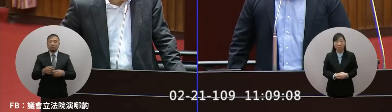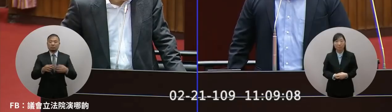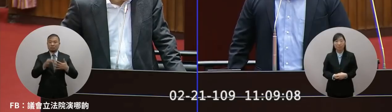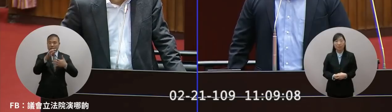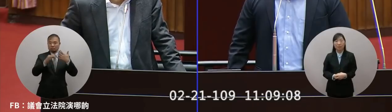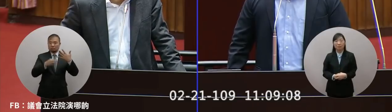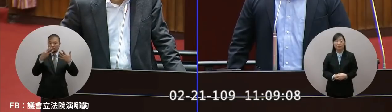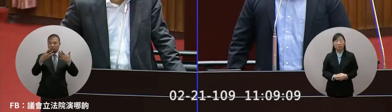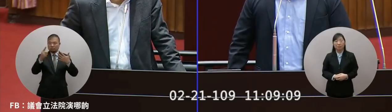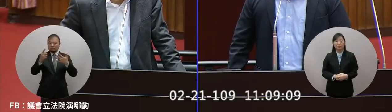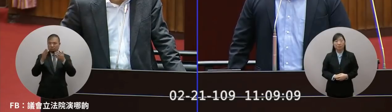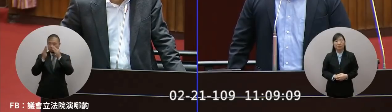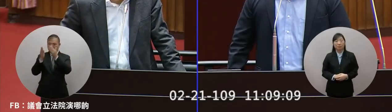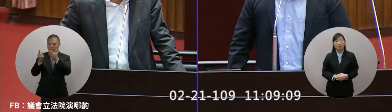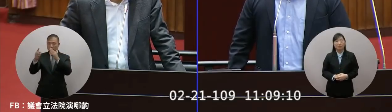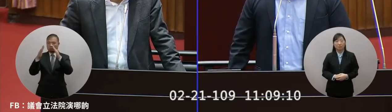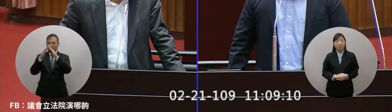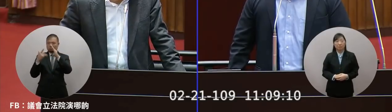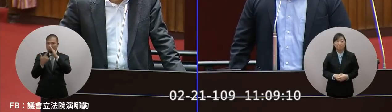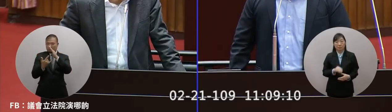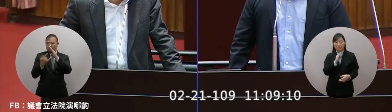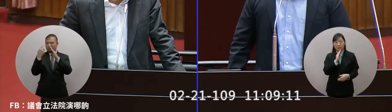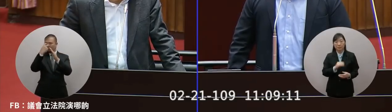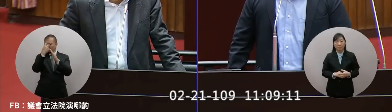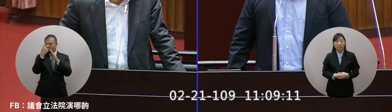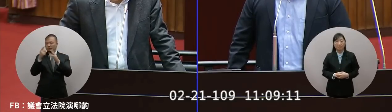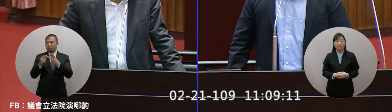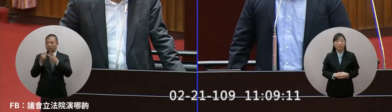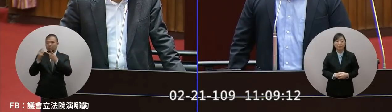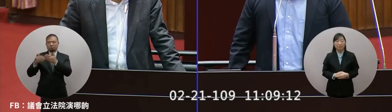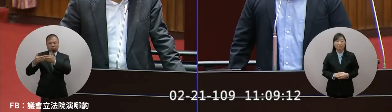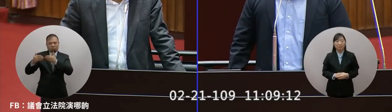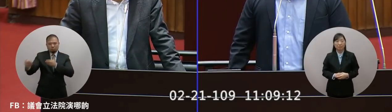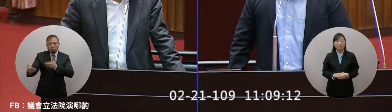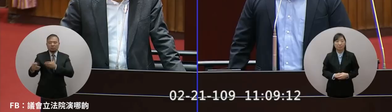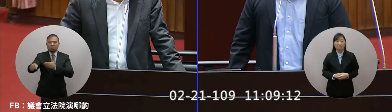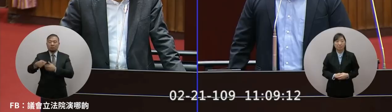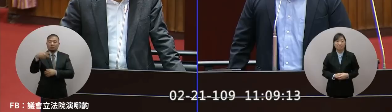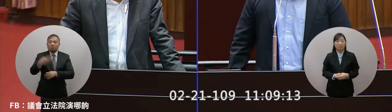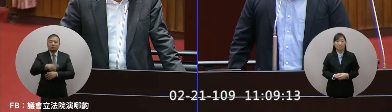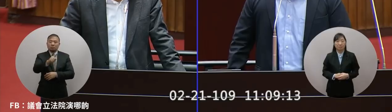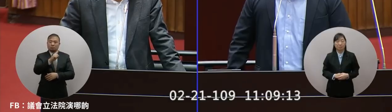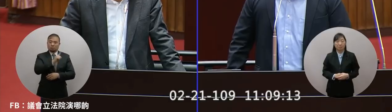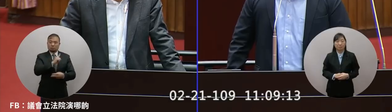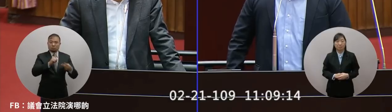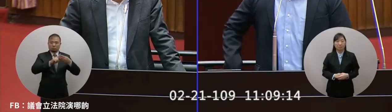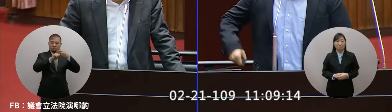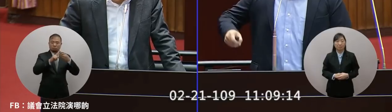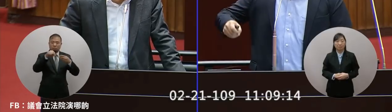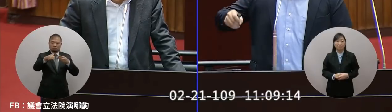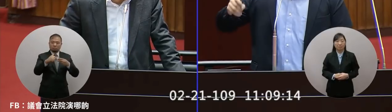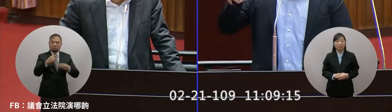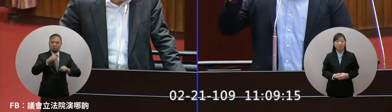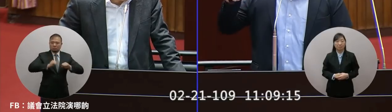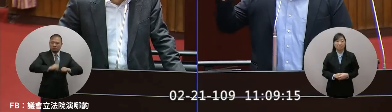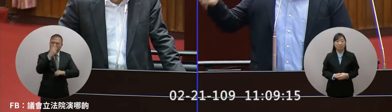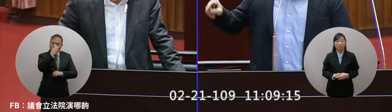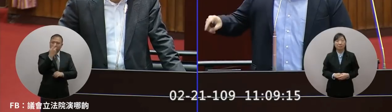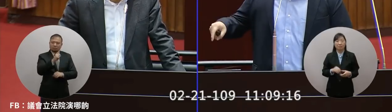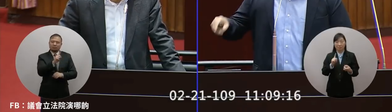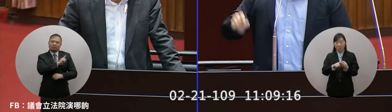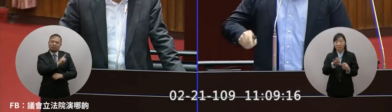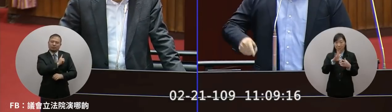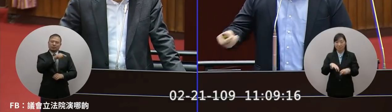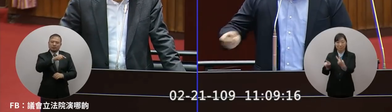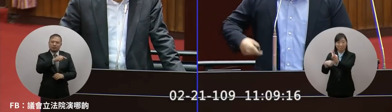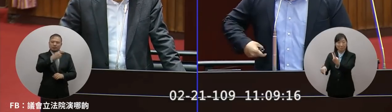对于居家检疫跟居家隔离， 哎，是 那自主健康管理，好，就要求他每一天要做注意自己的身体健康。 所以这